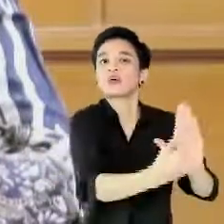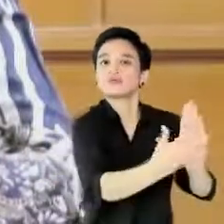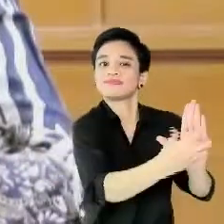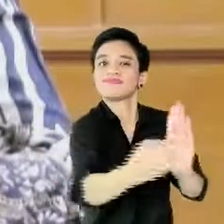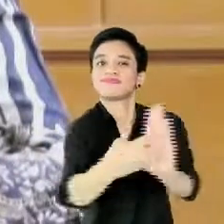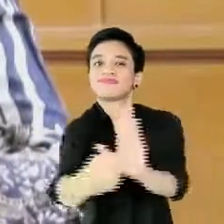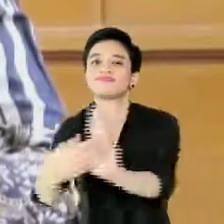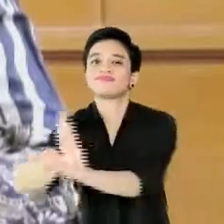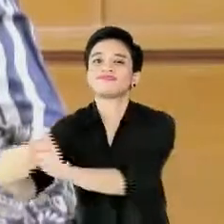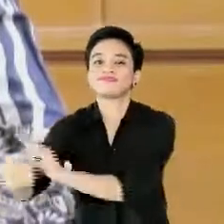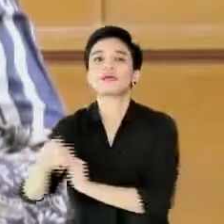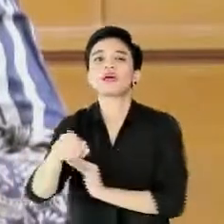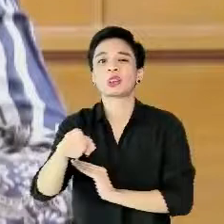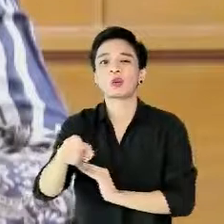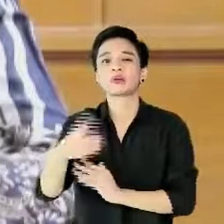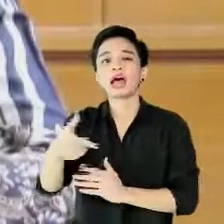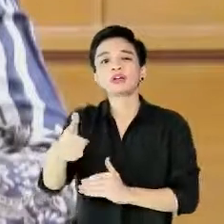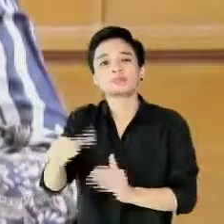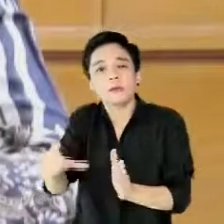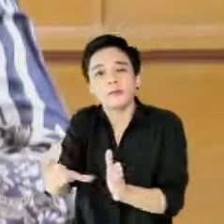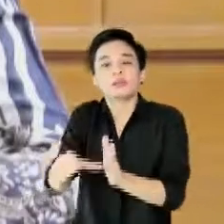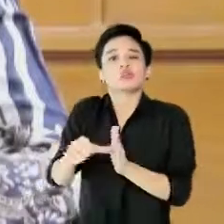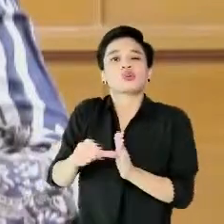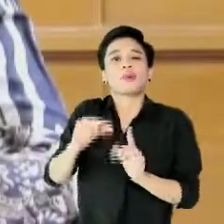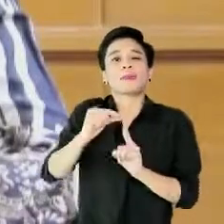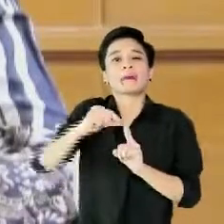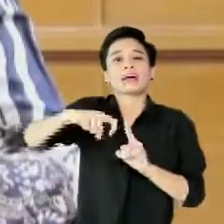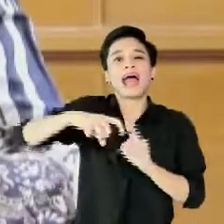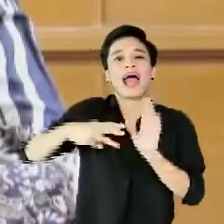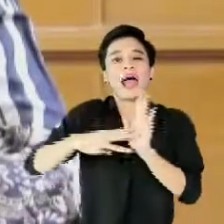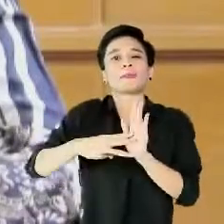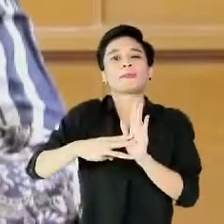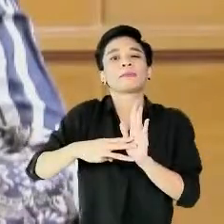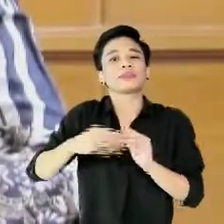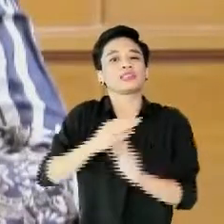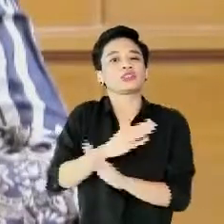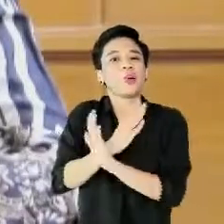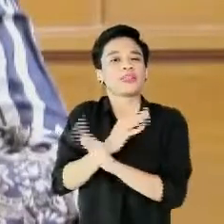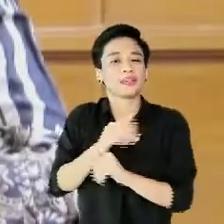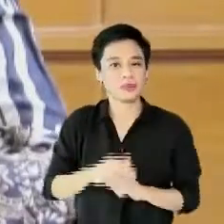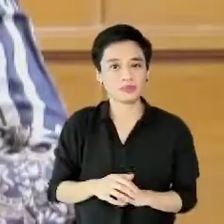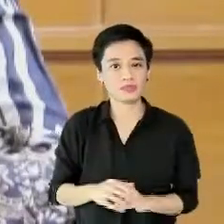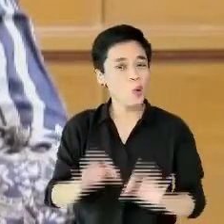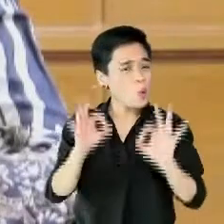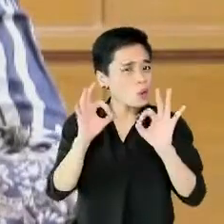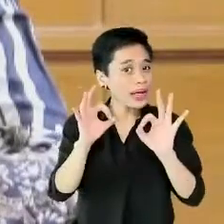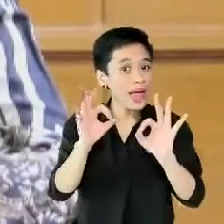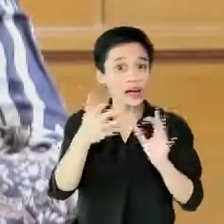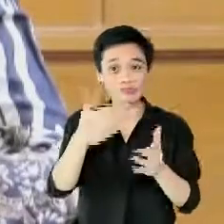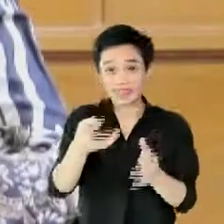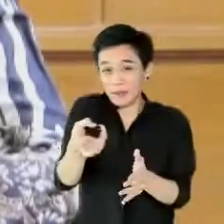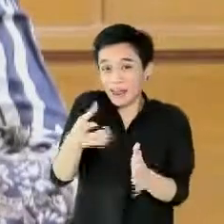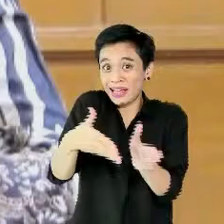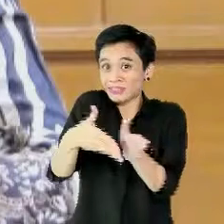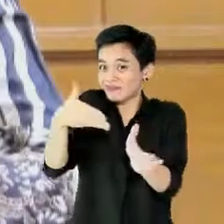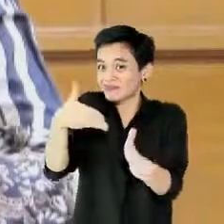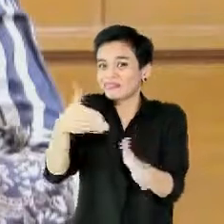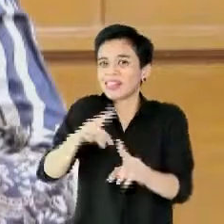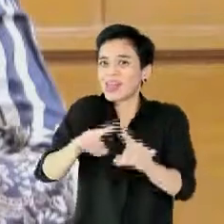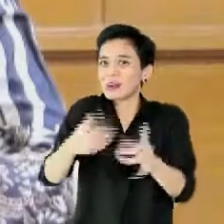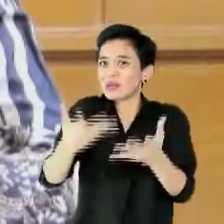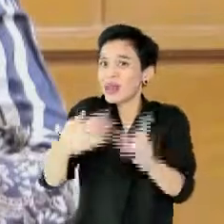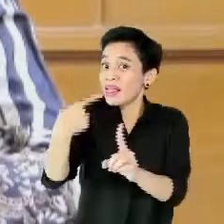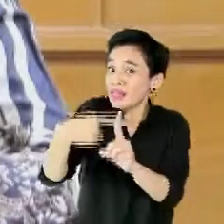di wilayah Jawa Timur Oke baik sebelum undur diri ada hal-hal penting lain Mas Emil yang mau disampaikan